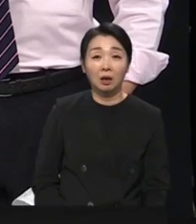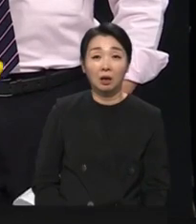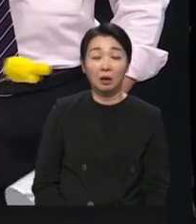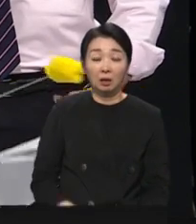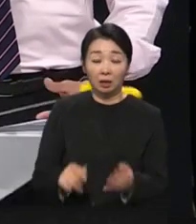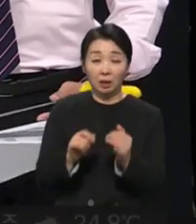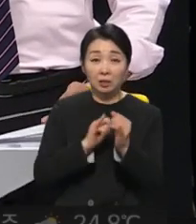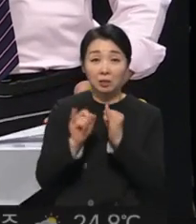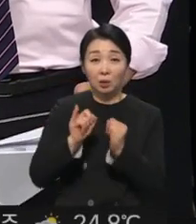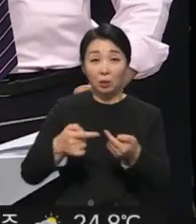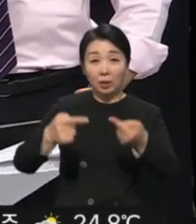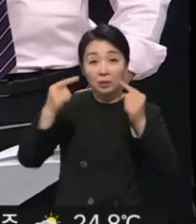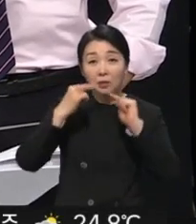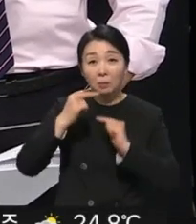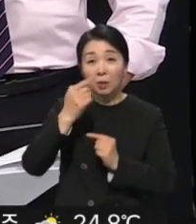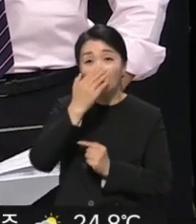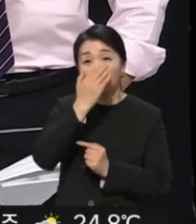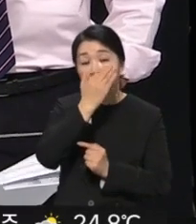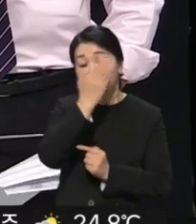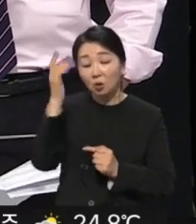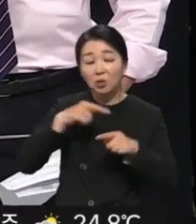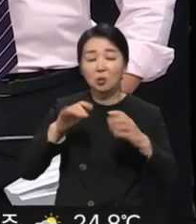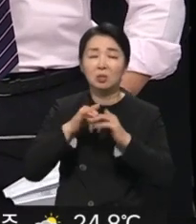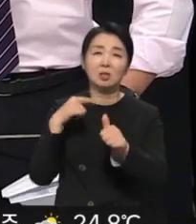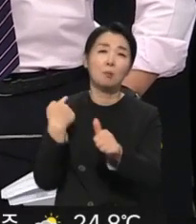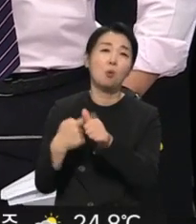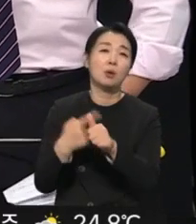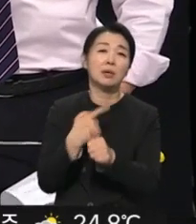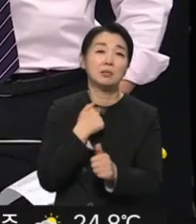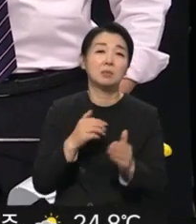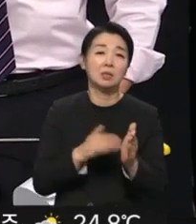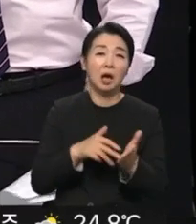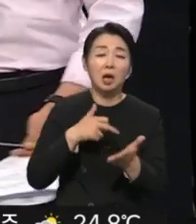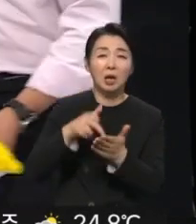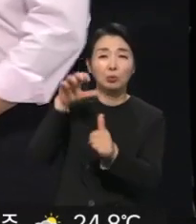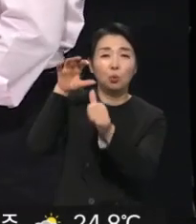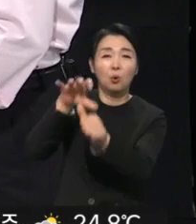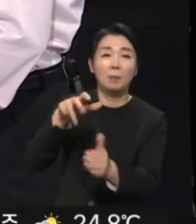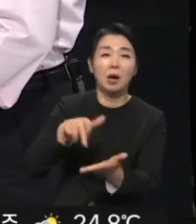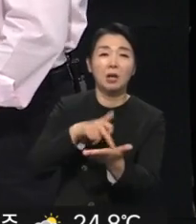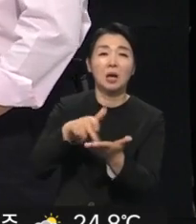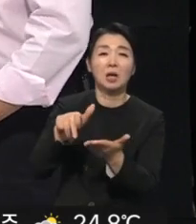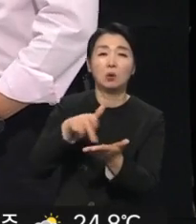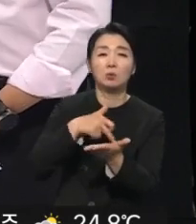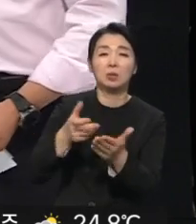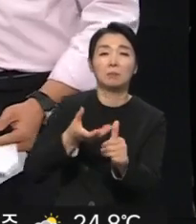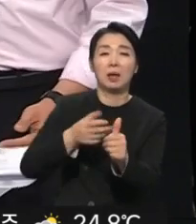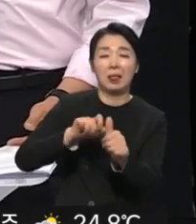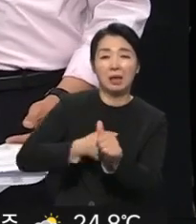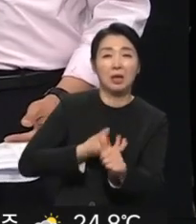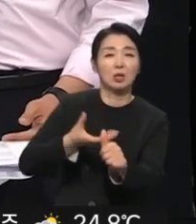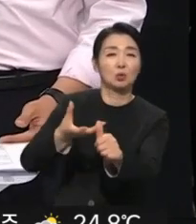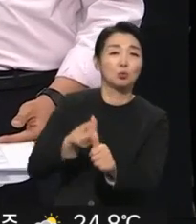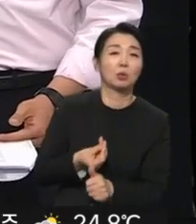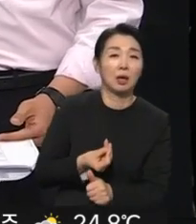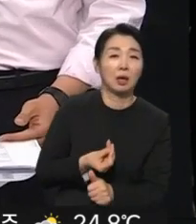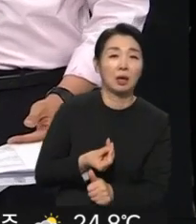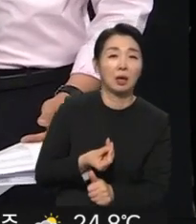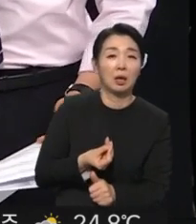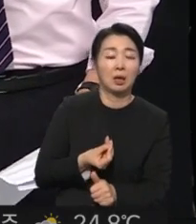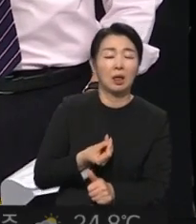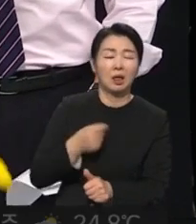청년 정치인들 향해서 폭언을 쏟아낸 건데요. 이 카톡 감옥, 이 카카오톡 채팅방에 강제로 초대가